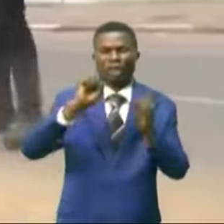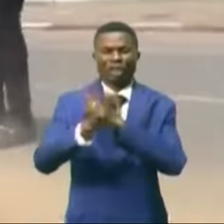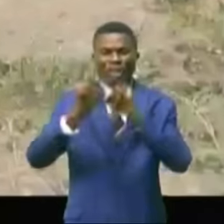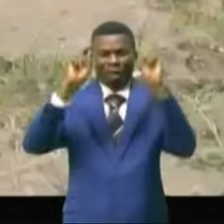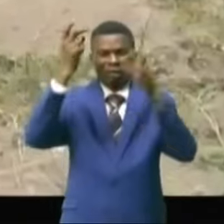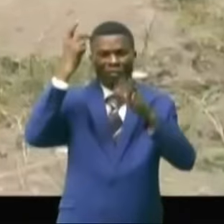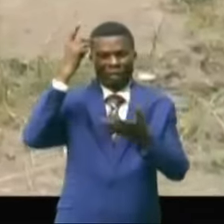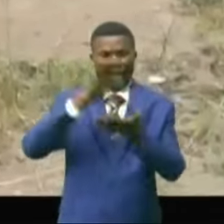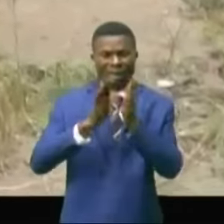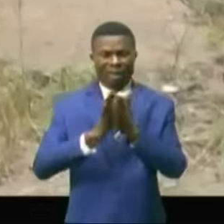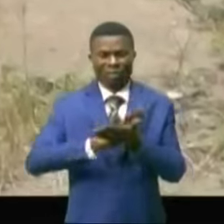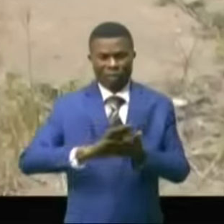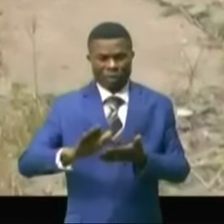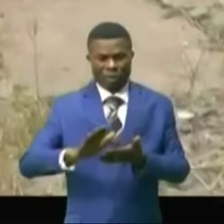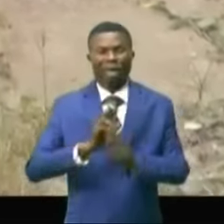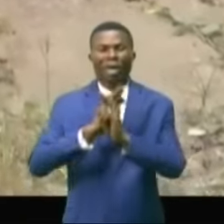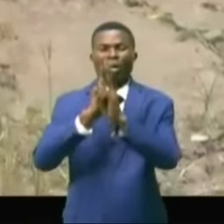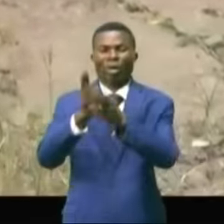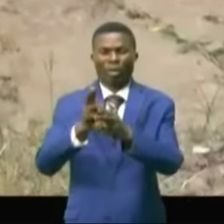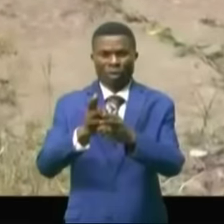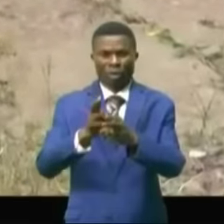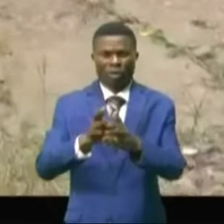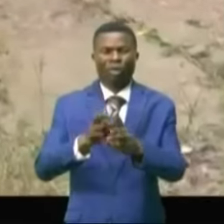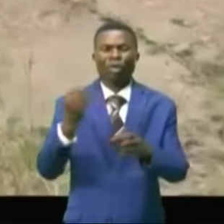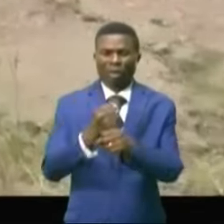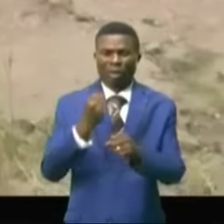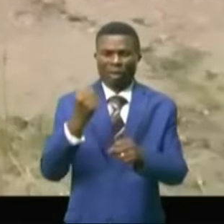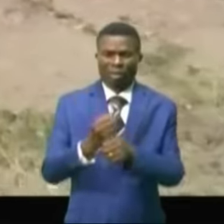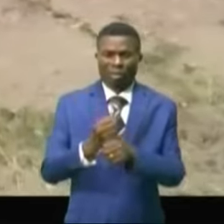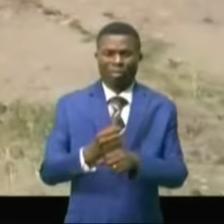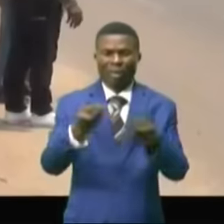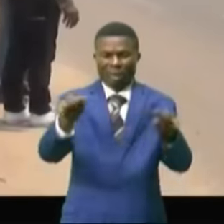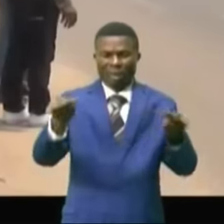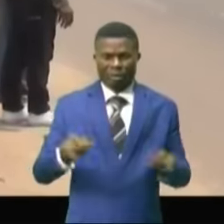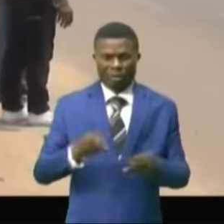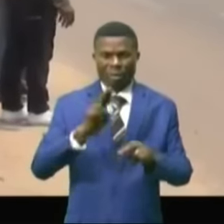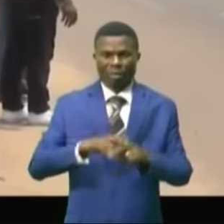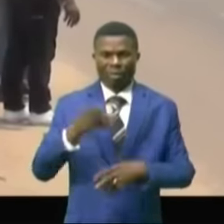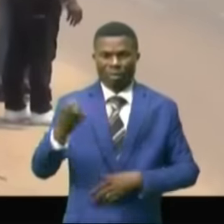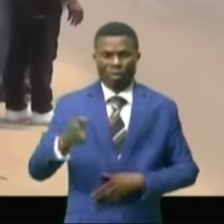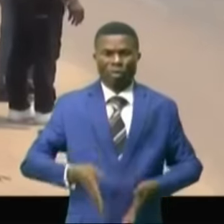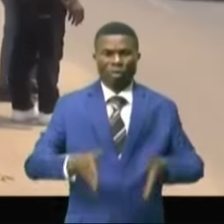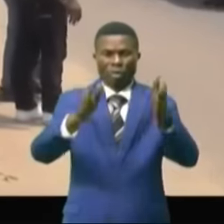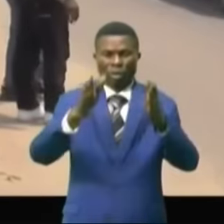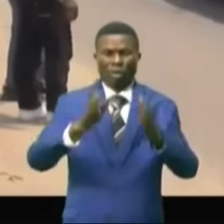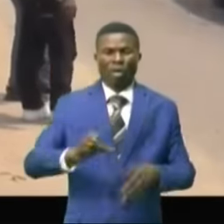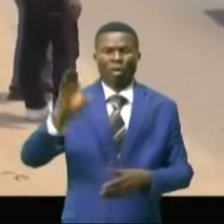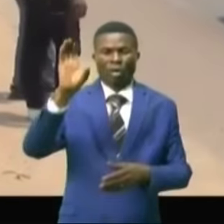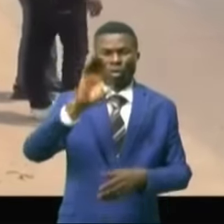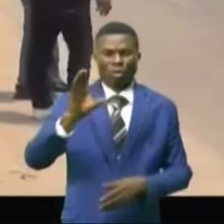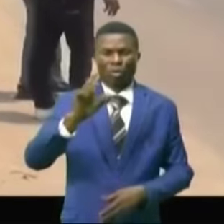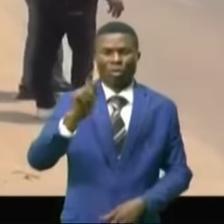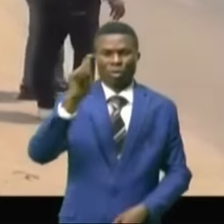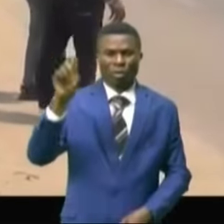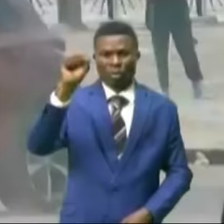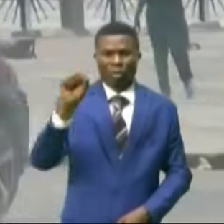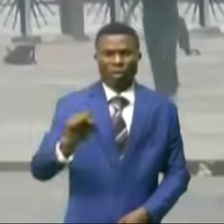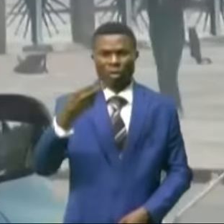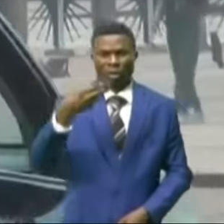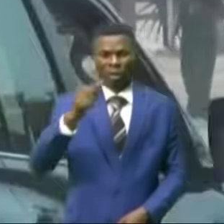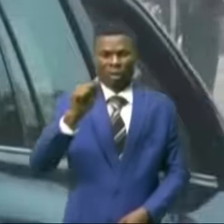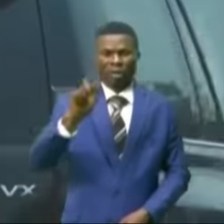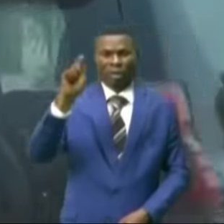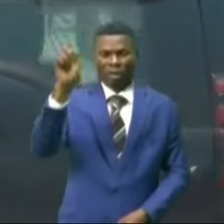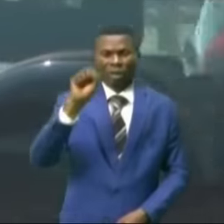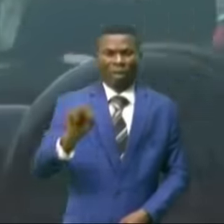Kinshasa, question de répondre aux impératifs de l'environnement. Les boulevards Colonel Tchatchi, aux environs du mausolée des